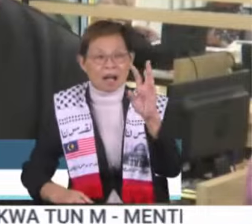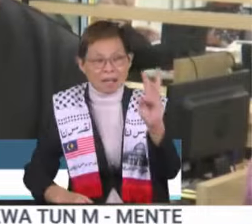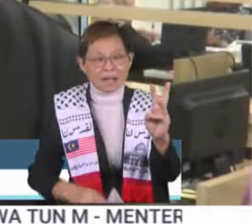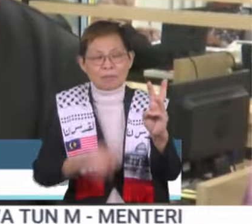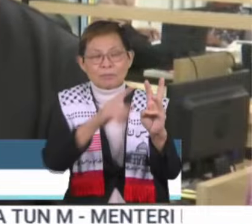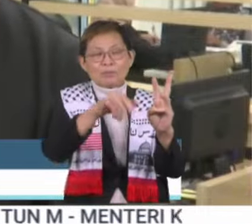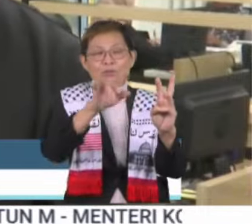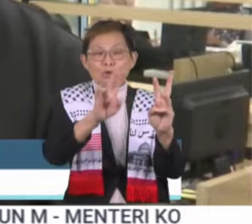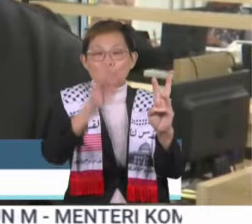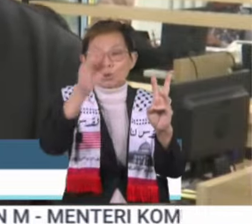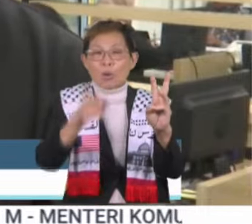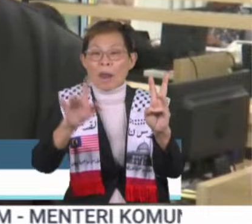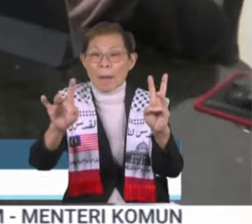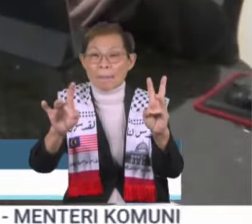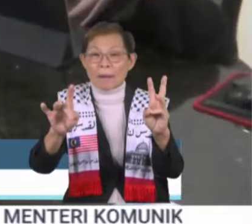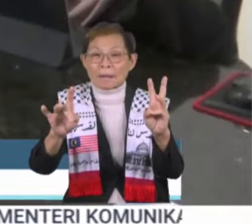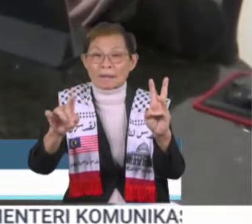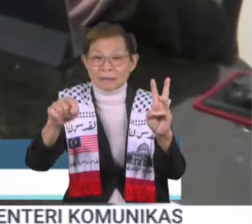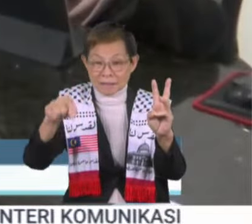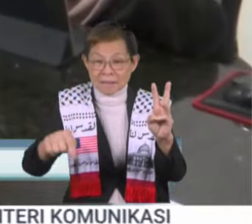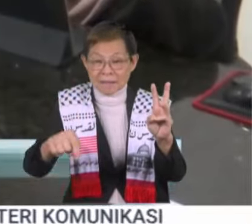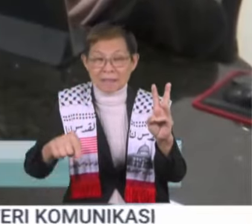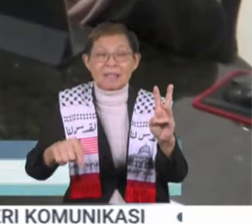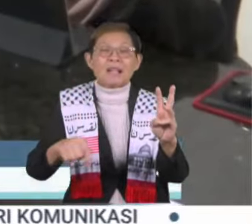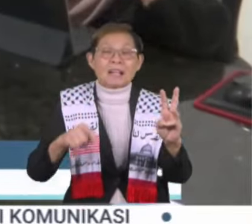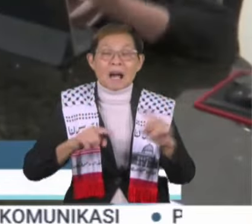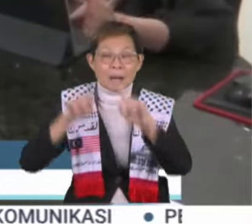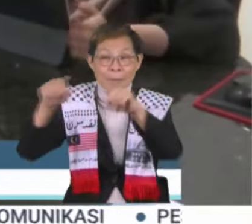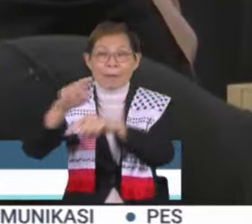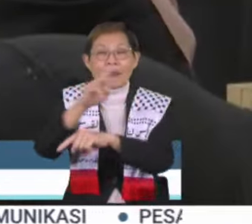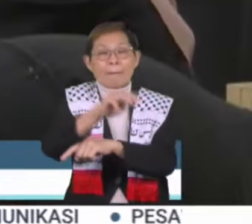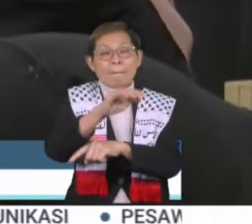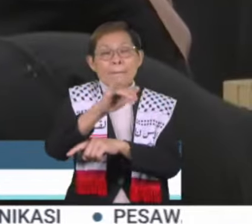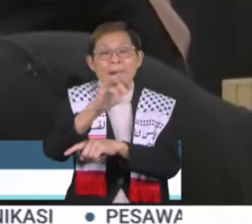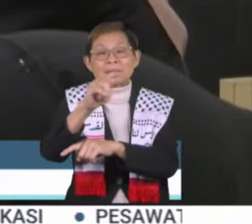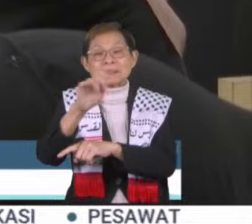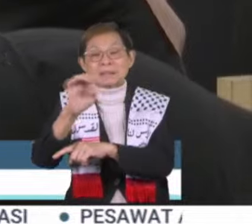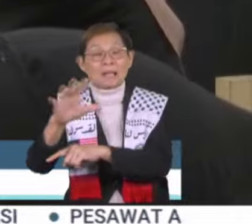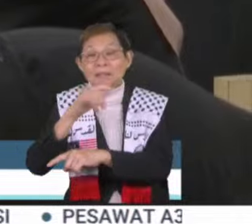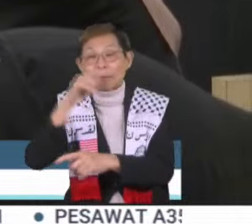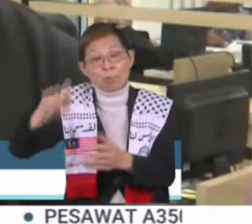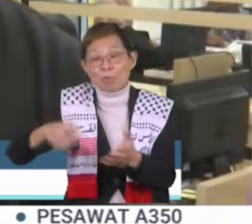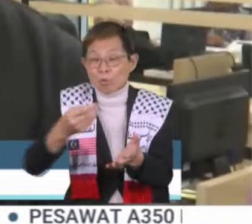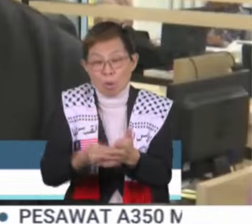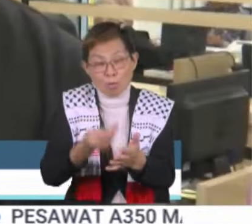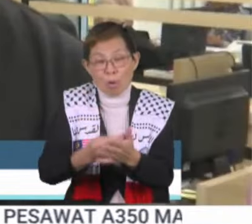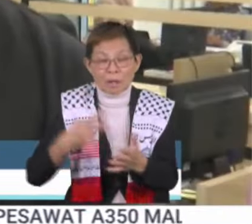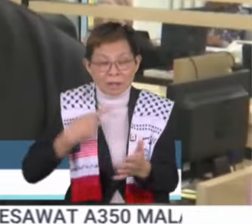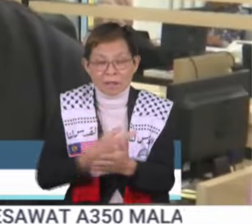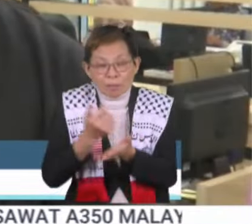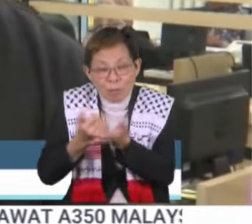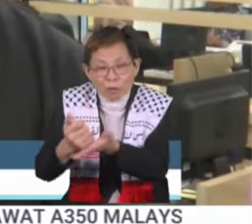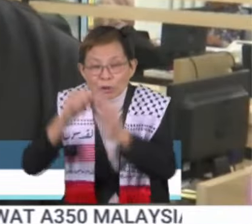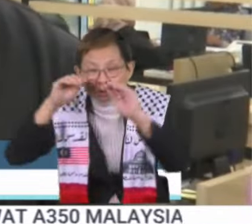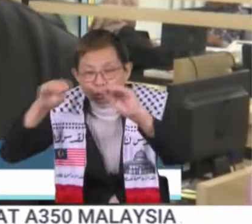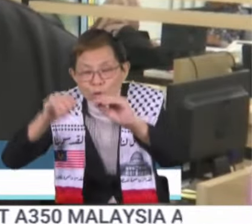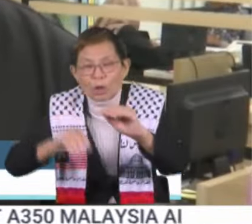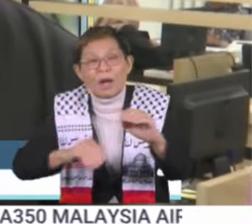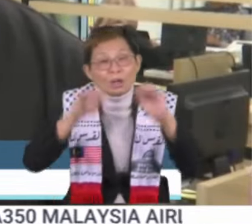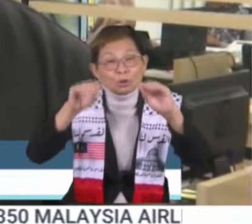akan berada di Mata, MITEC. So, jumpa kami di sana. Tiada modal, kami akan bagi semua bantuan, tunjuk ajar A